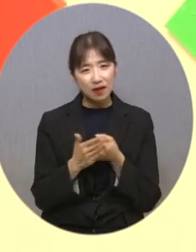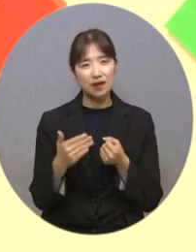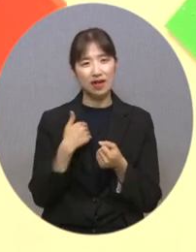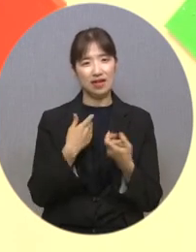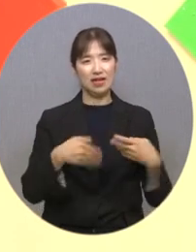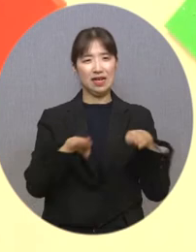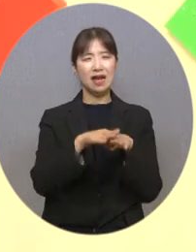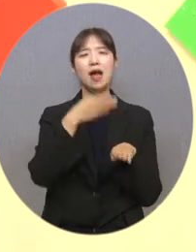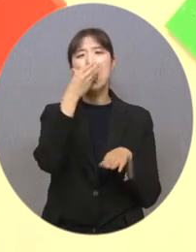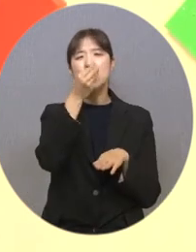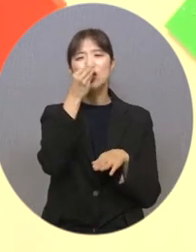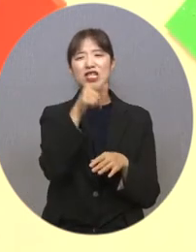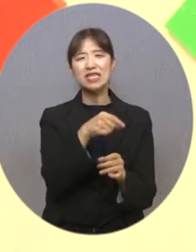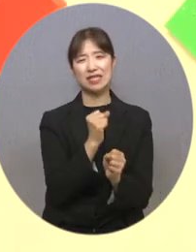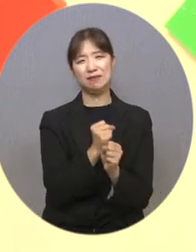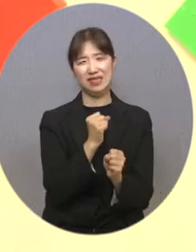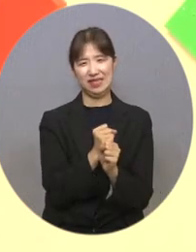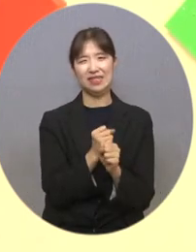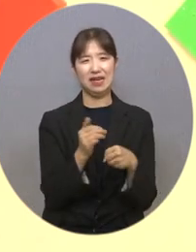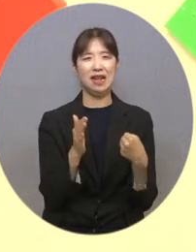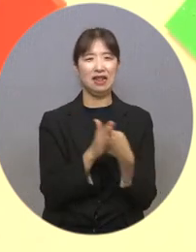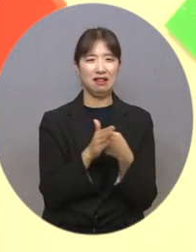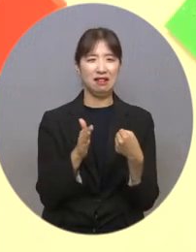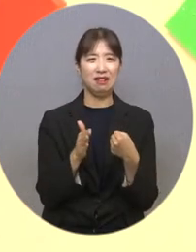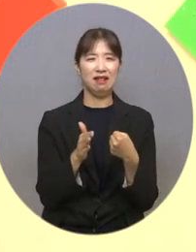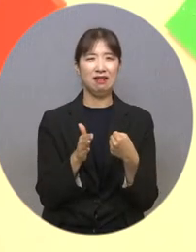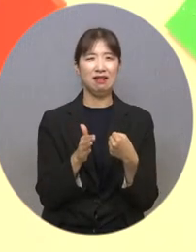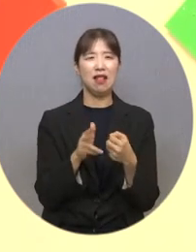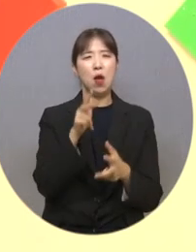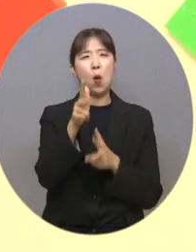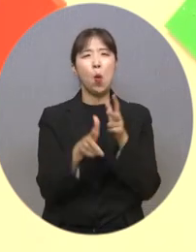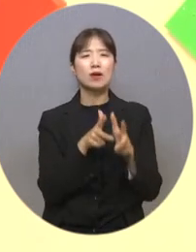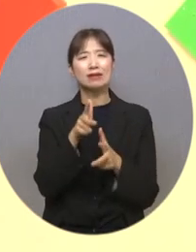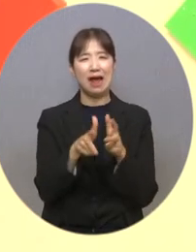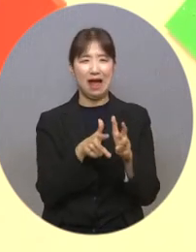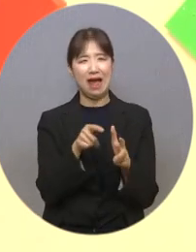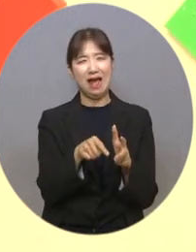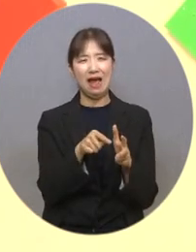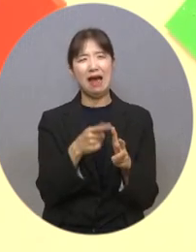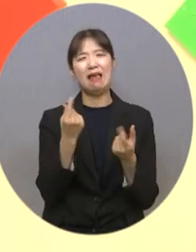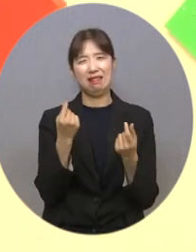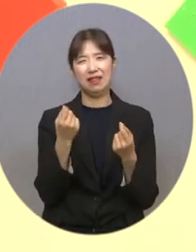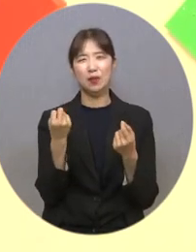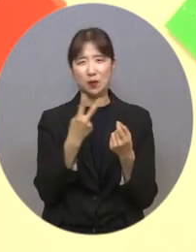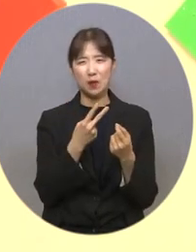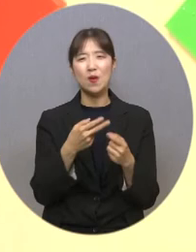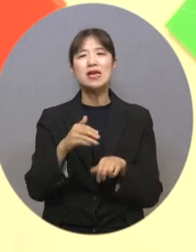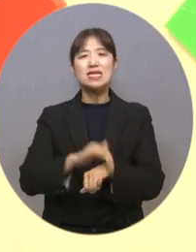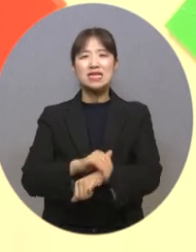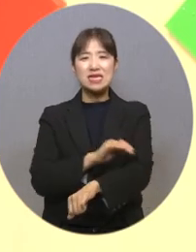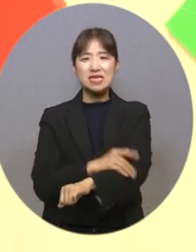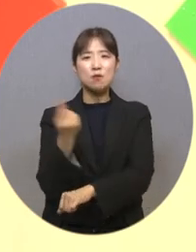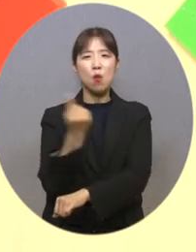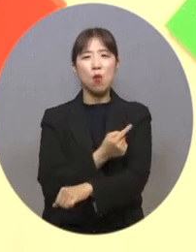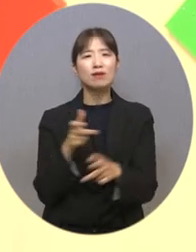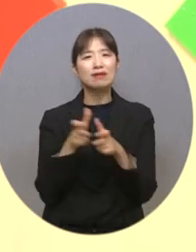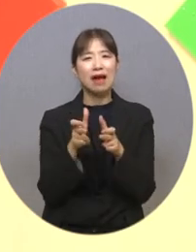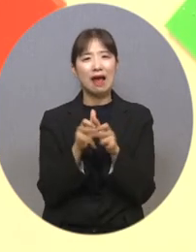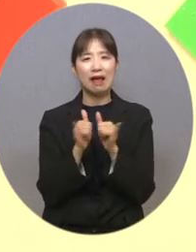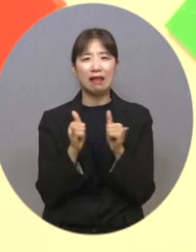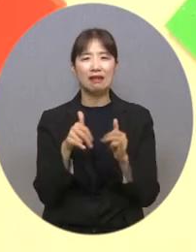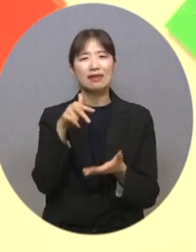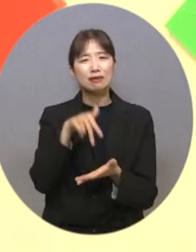기관이 어떤 화장지를 생산하다 보니까 네. 어떤 공장의 느낌이나 또 실습하러 온 장애인들은